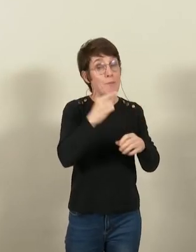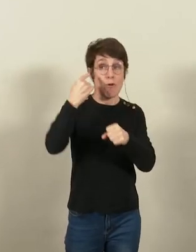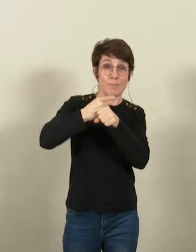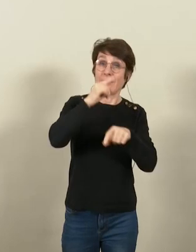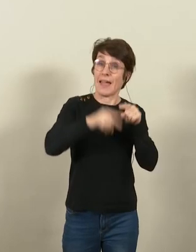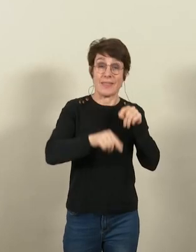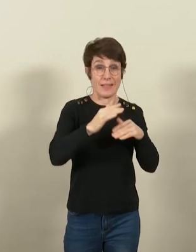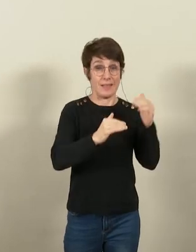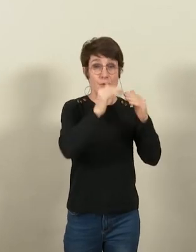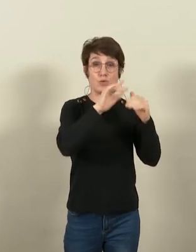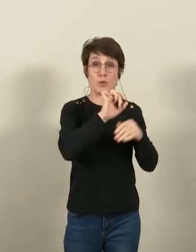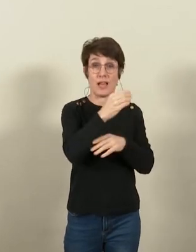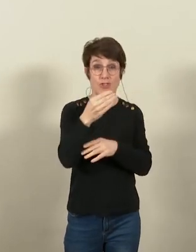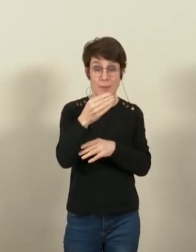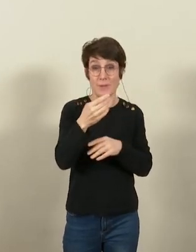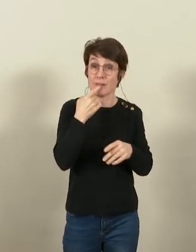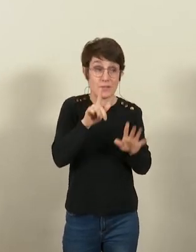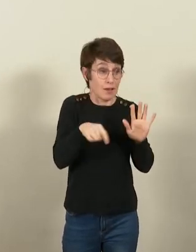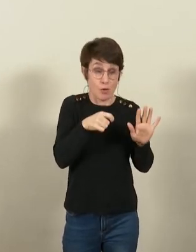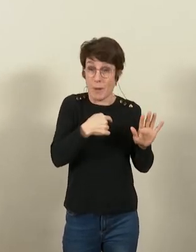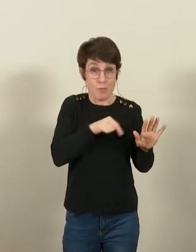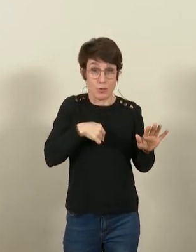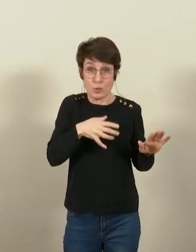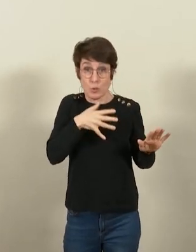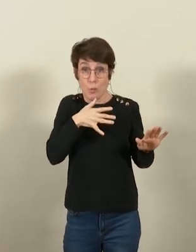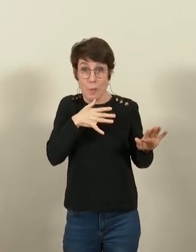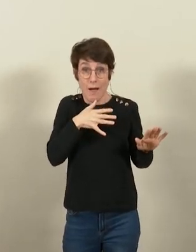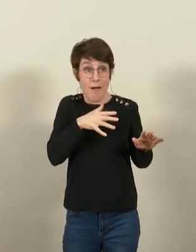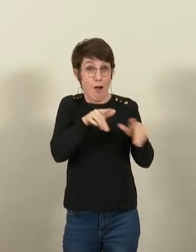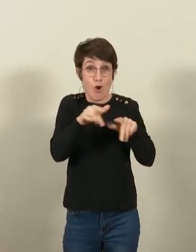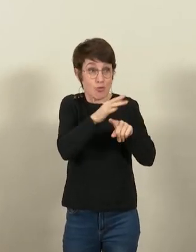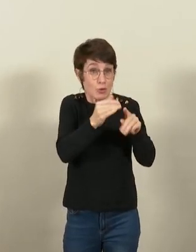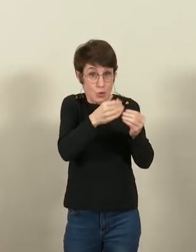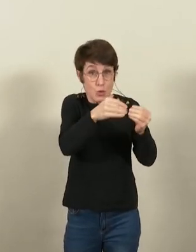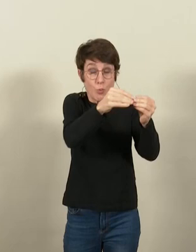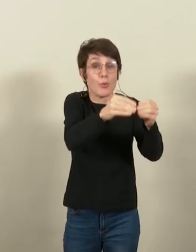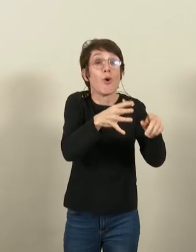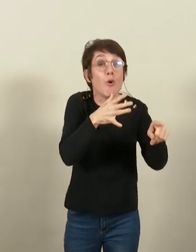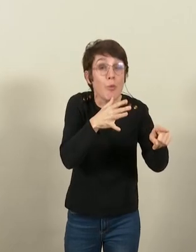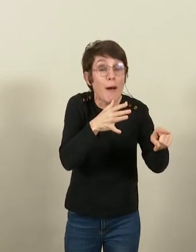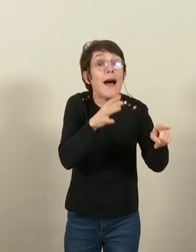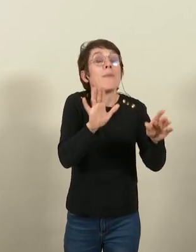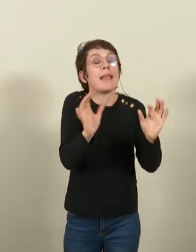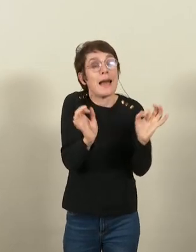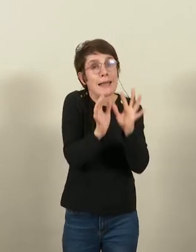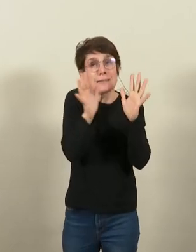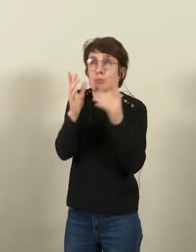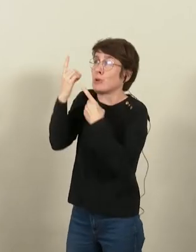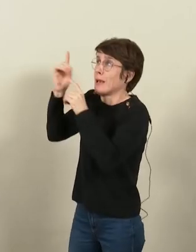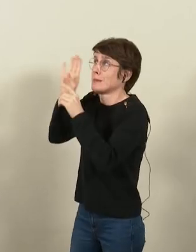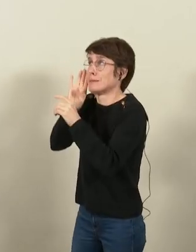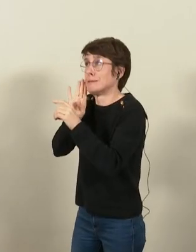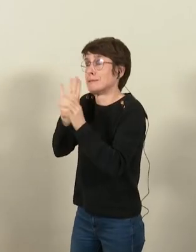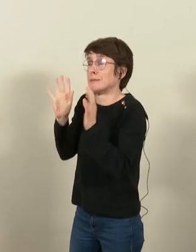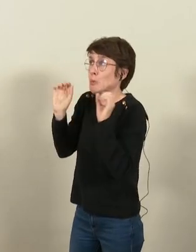donc en théorie nous n'aurions pas pu reconstruire de de logements sociaux là et c'est en